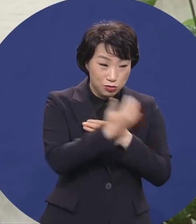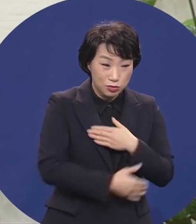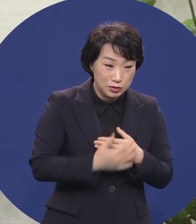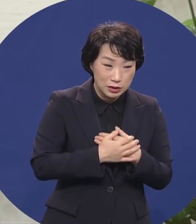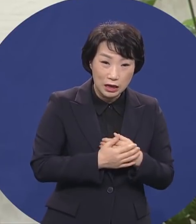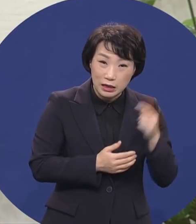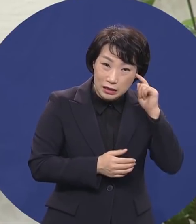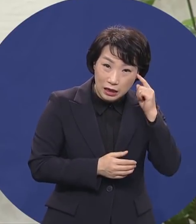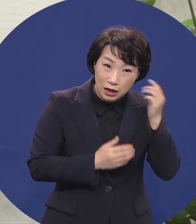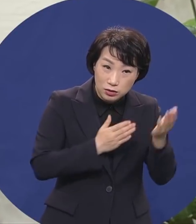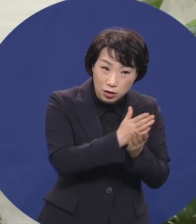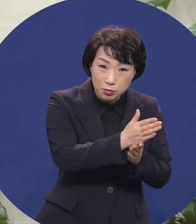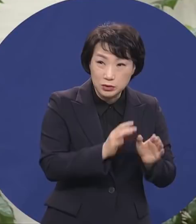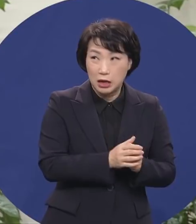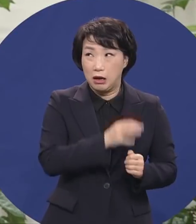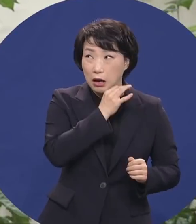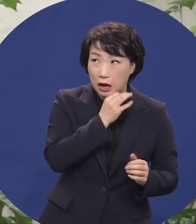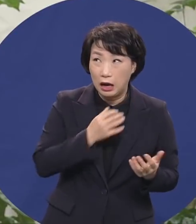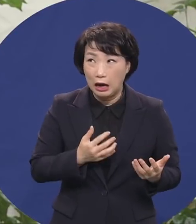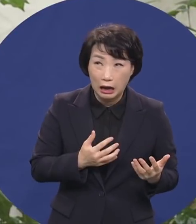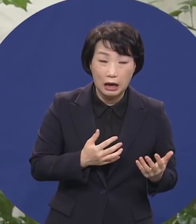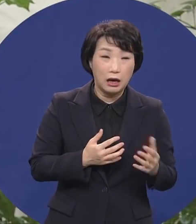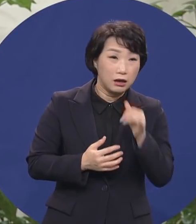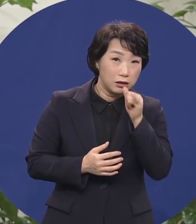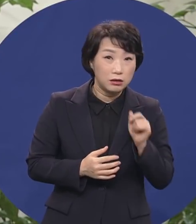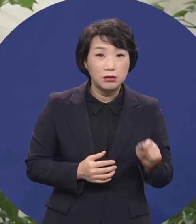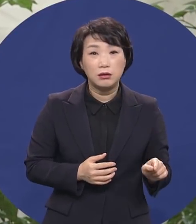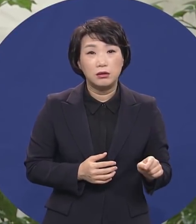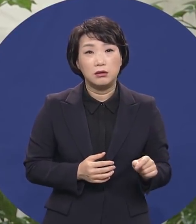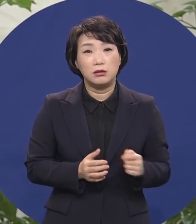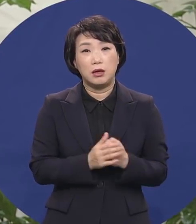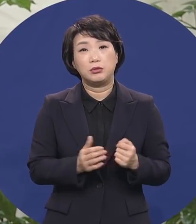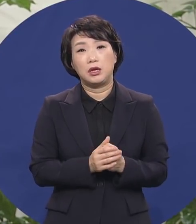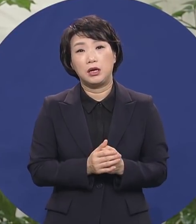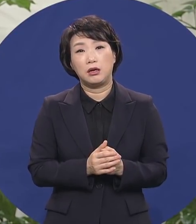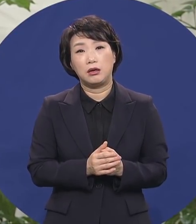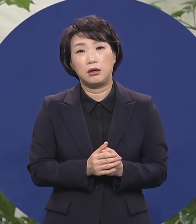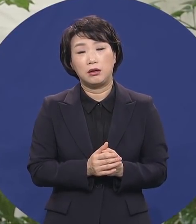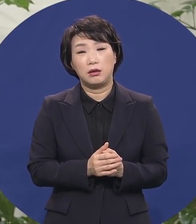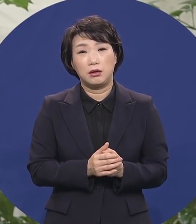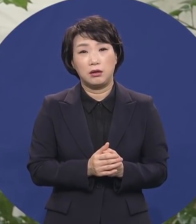지고 창피하고 부끄럽고 그래서